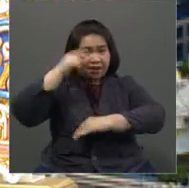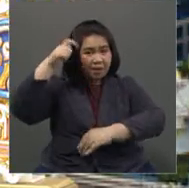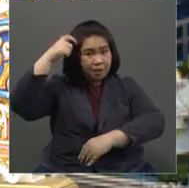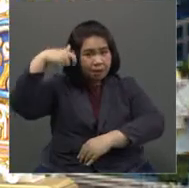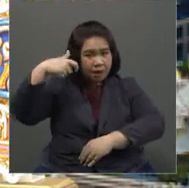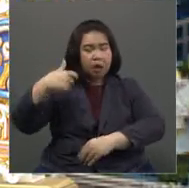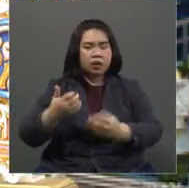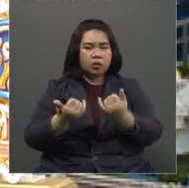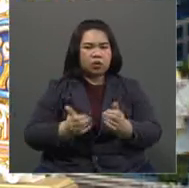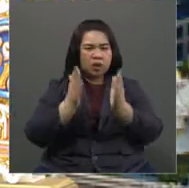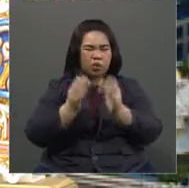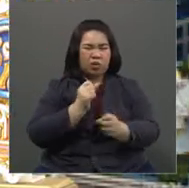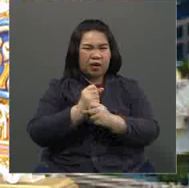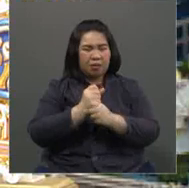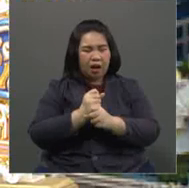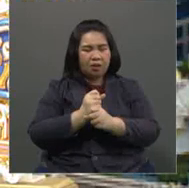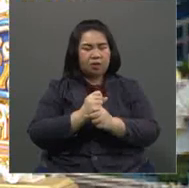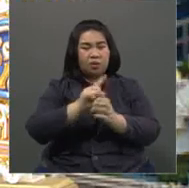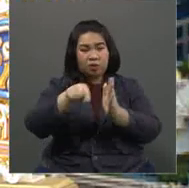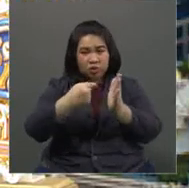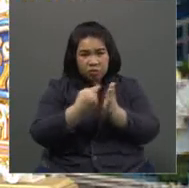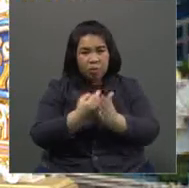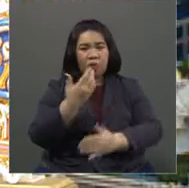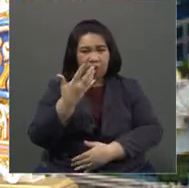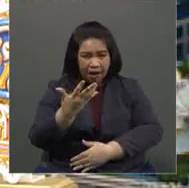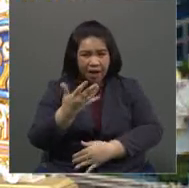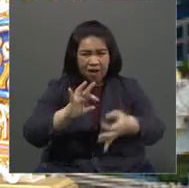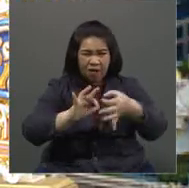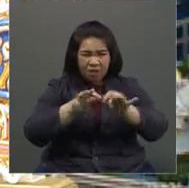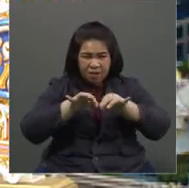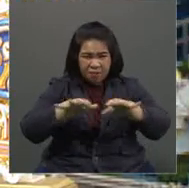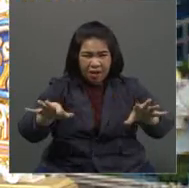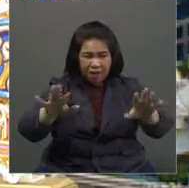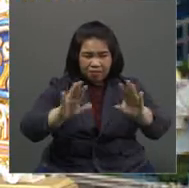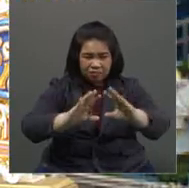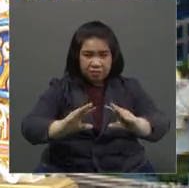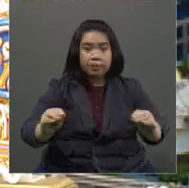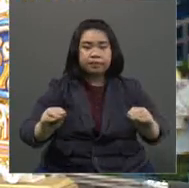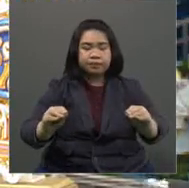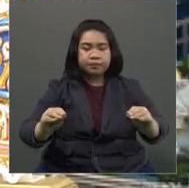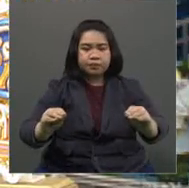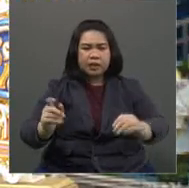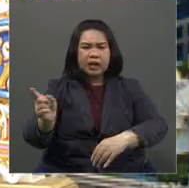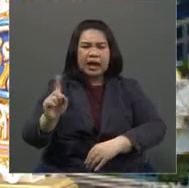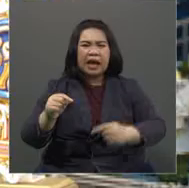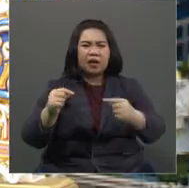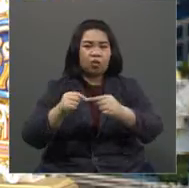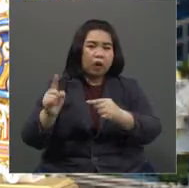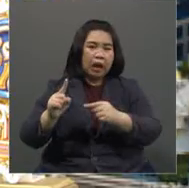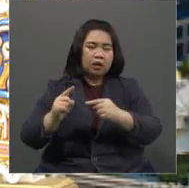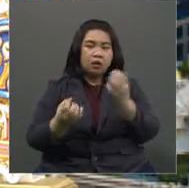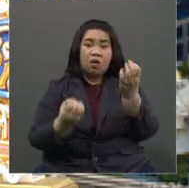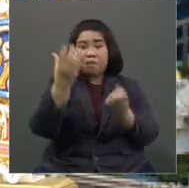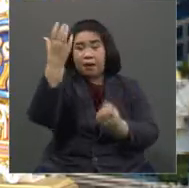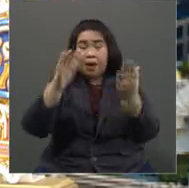จนาทีเนี่ยต้องใช้เวลาถึง 5ชมงกว่าที่จะควบคุมไฟไหม้ไม่ให้ลูกลามไปได้มากกว่านี้โดยไฟเนี่ยลามเข้ามานะคะในพื้นที่ฝั่ง